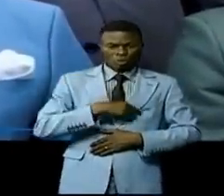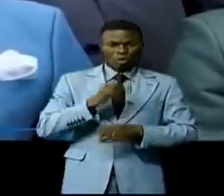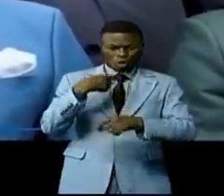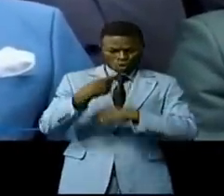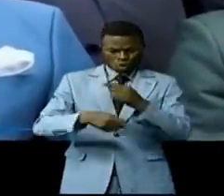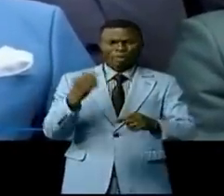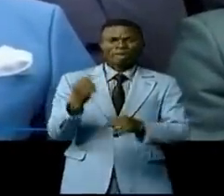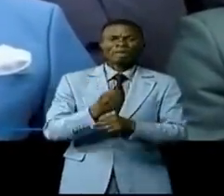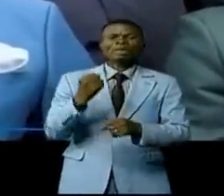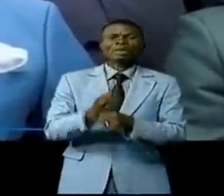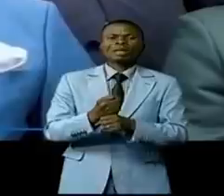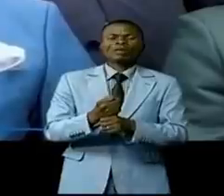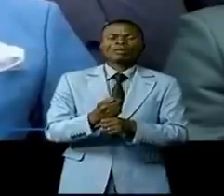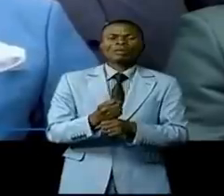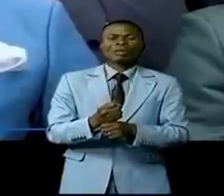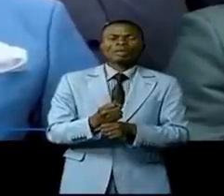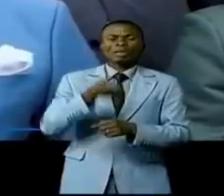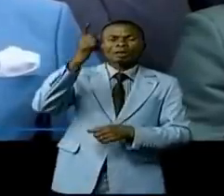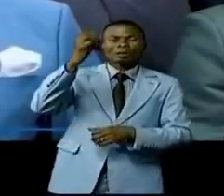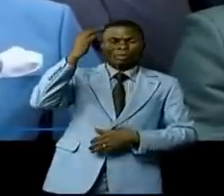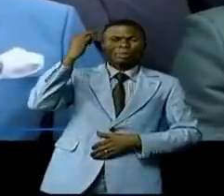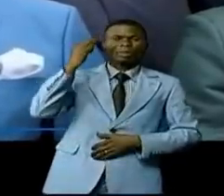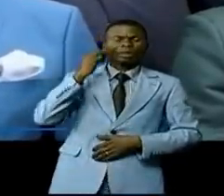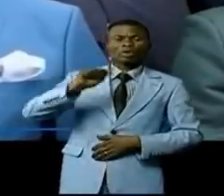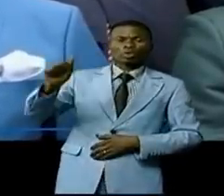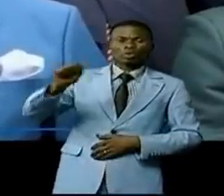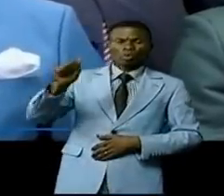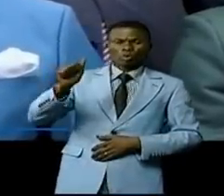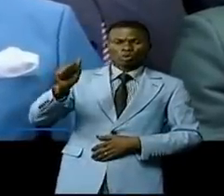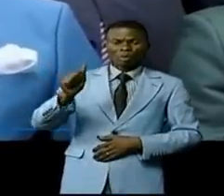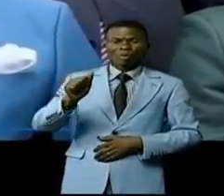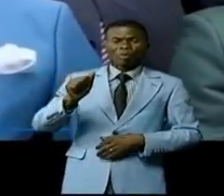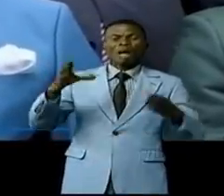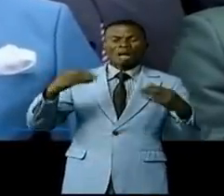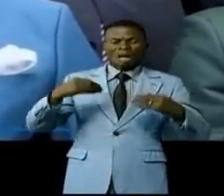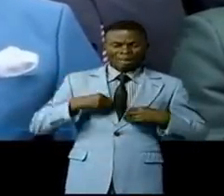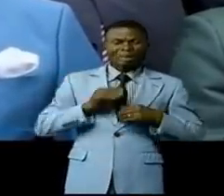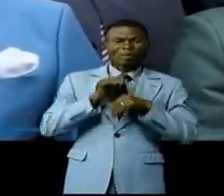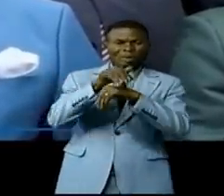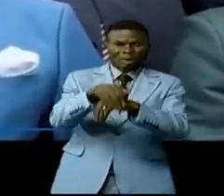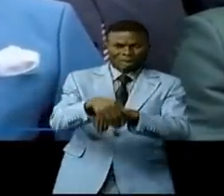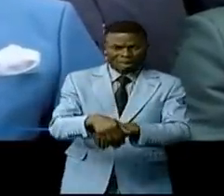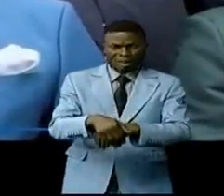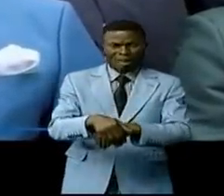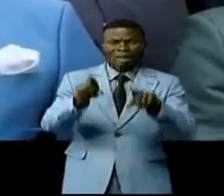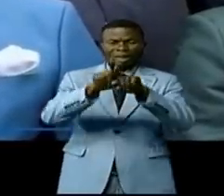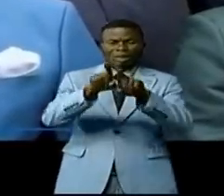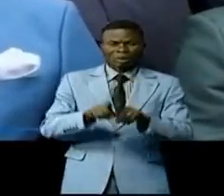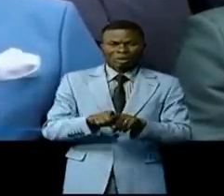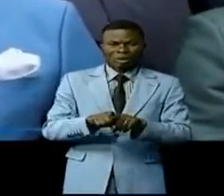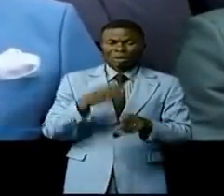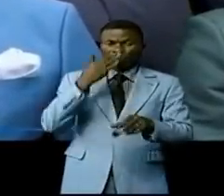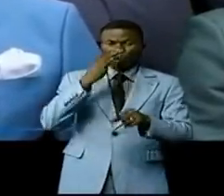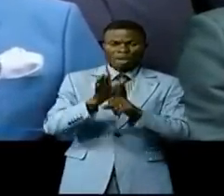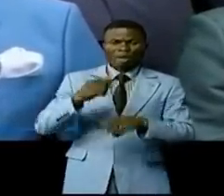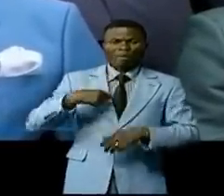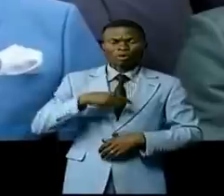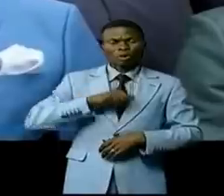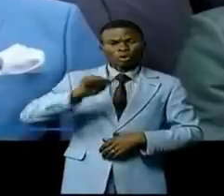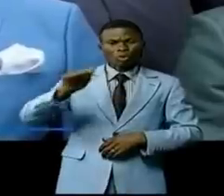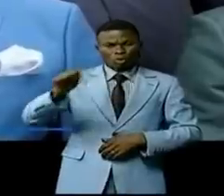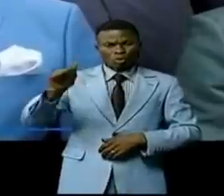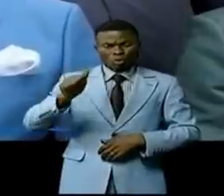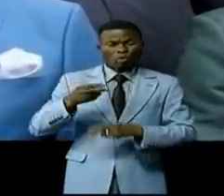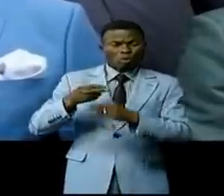travail et le Premier ministre lui-même s'est engagé et d'ailleurs il nous a rassuré que lui-même il